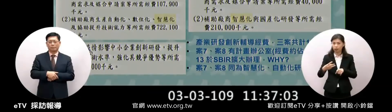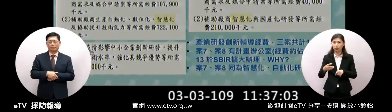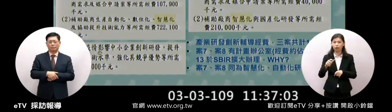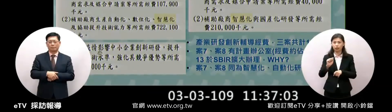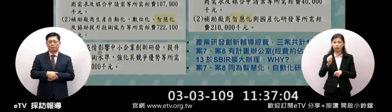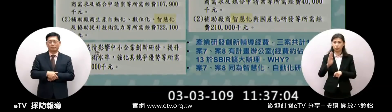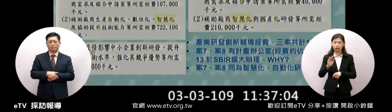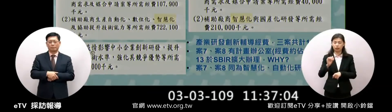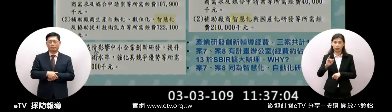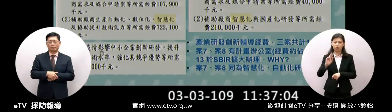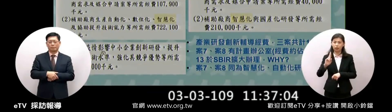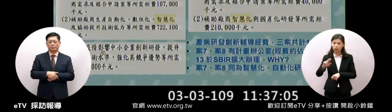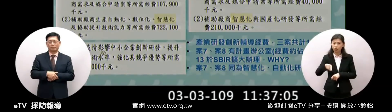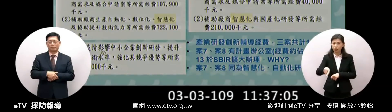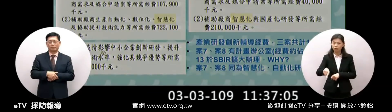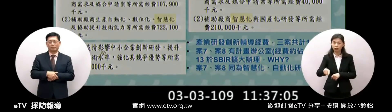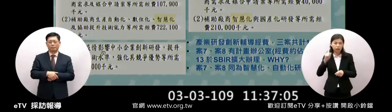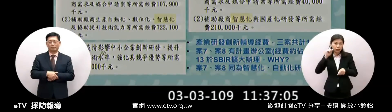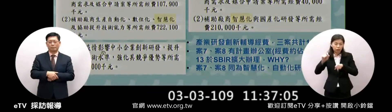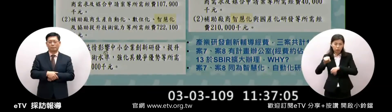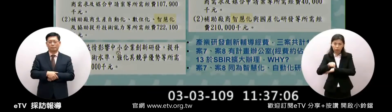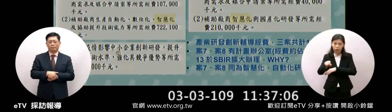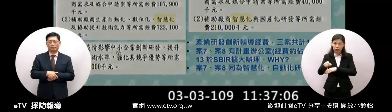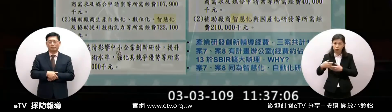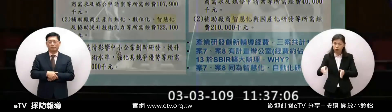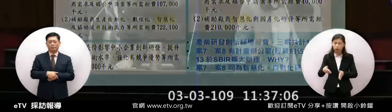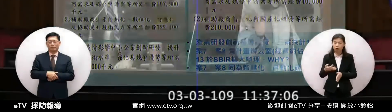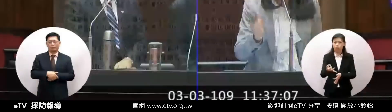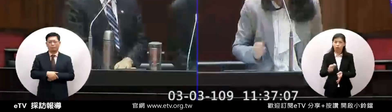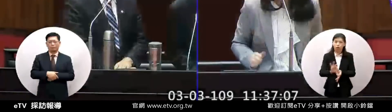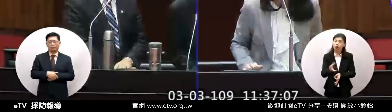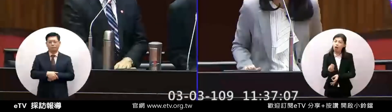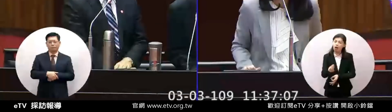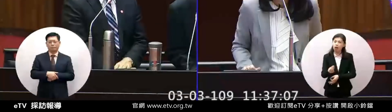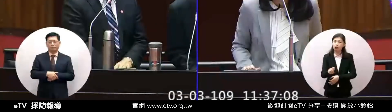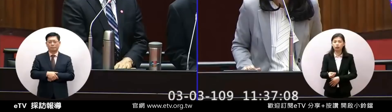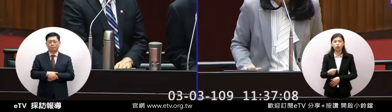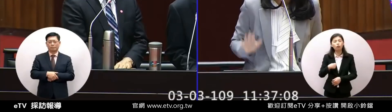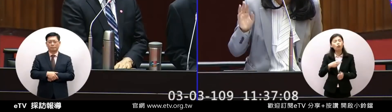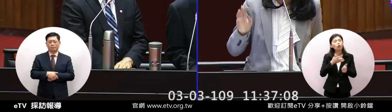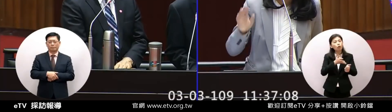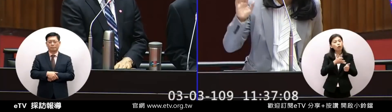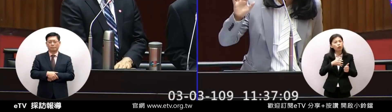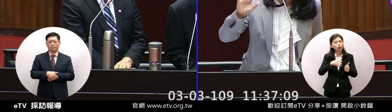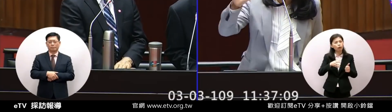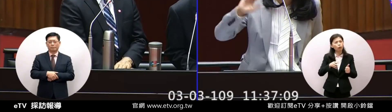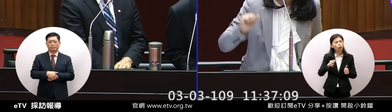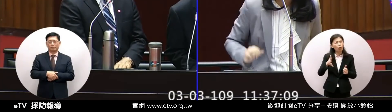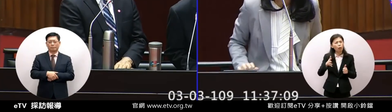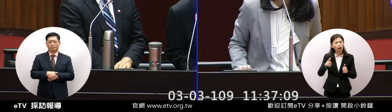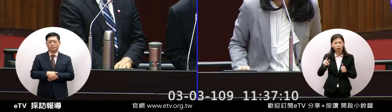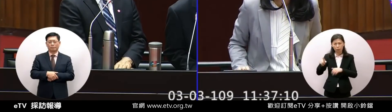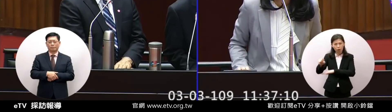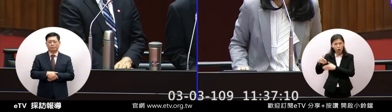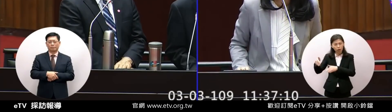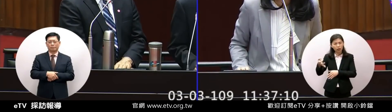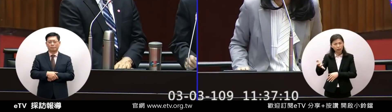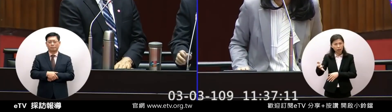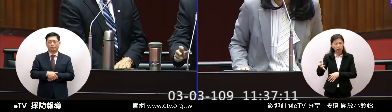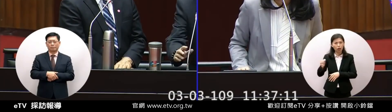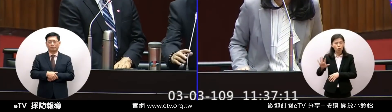大办理，所以它没有增加这个计划办公室的这个费用。我想先请问一下部长，为什么会有这样子的差